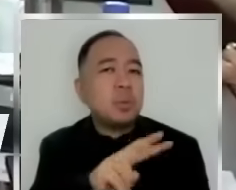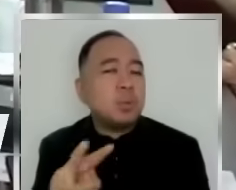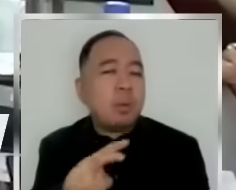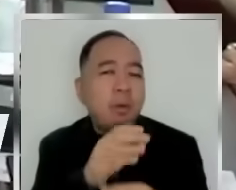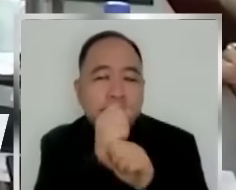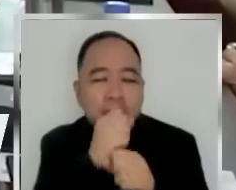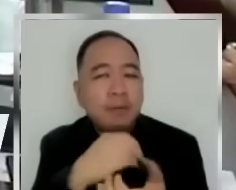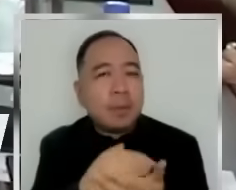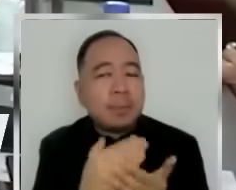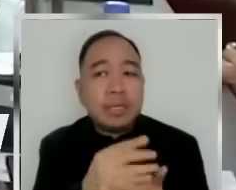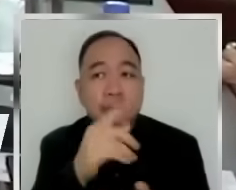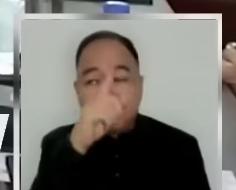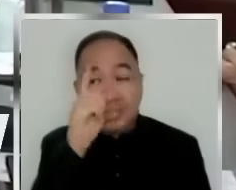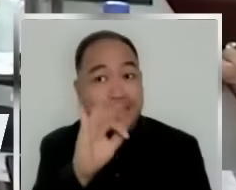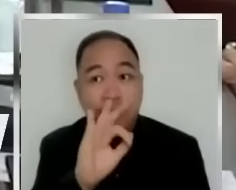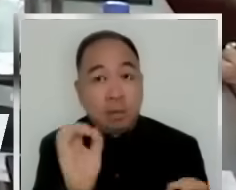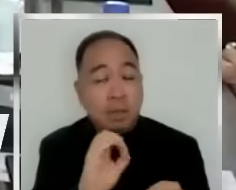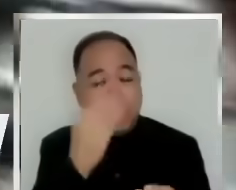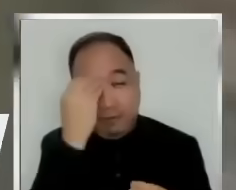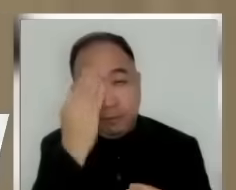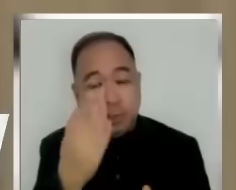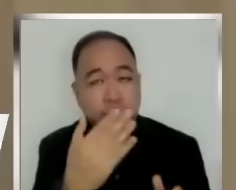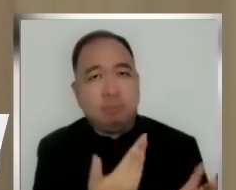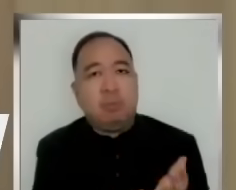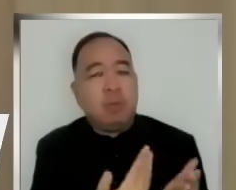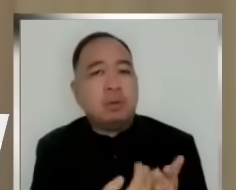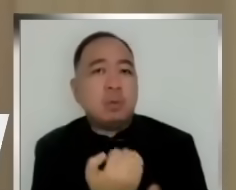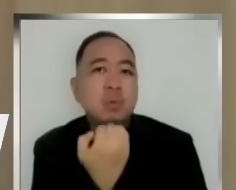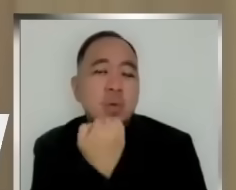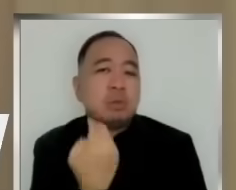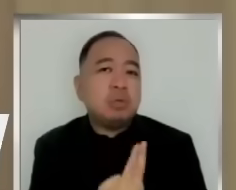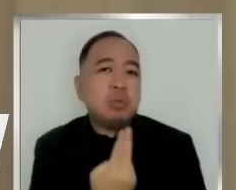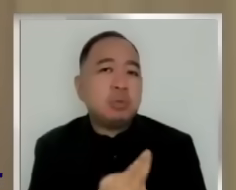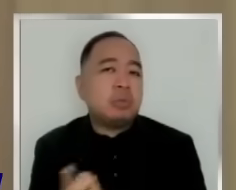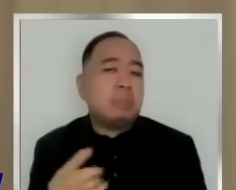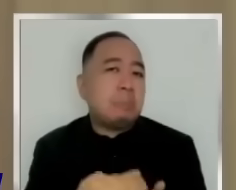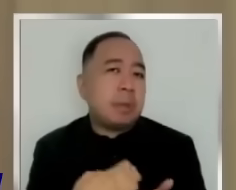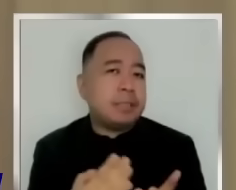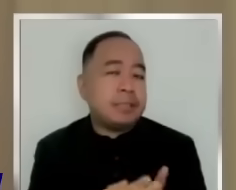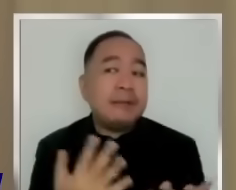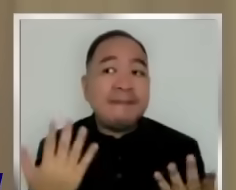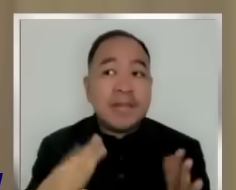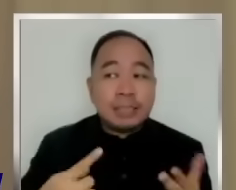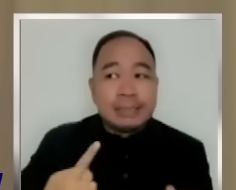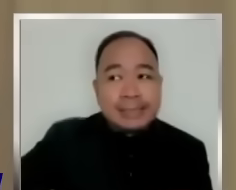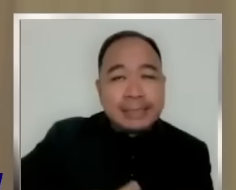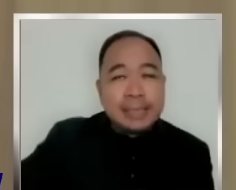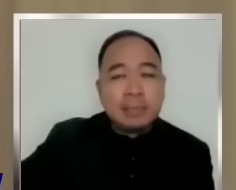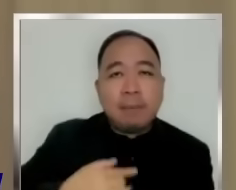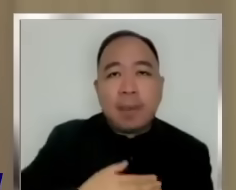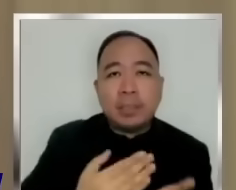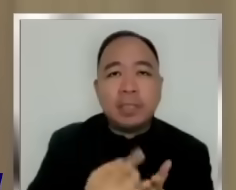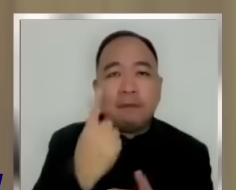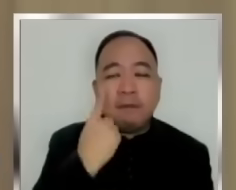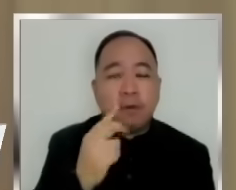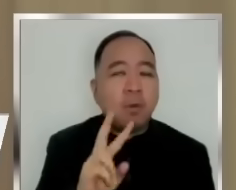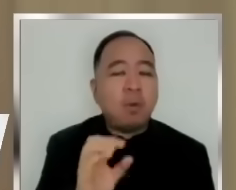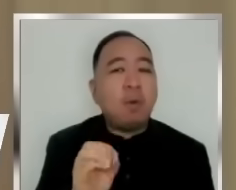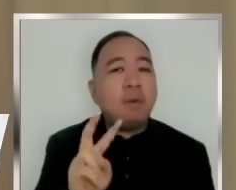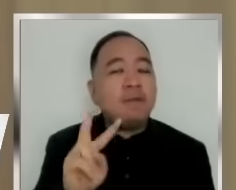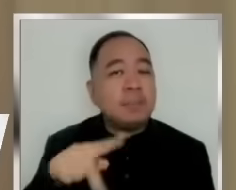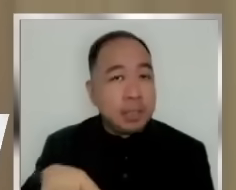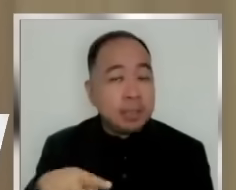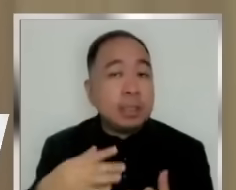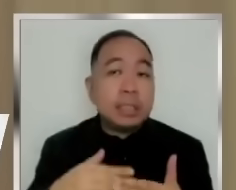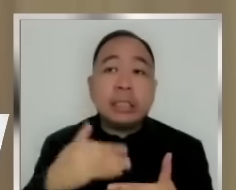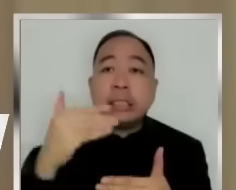na magpapatunay ng maling paggamit nito. Matapos ang pagtalakay sa budget ng Office of the Vice President, isinunod agad ng